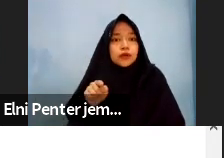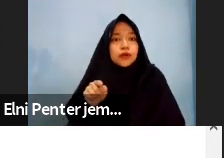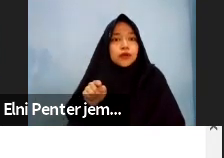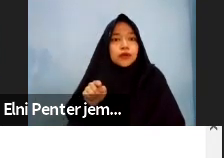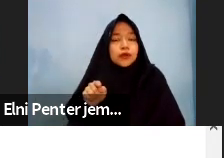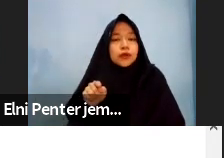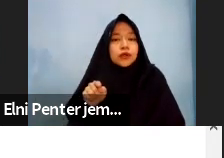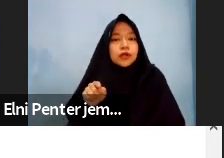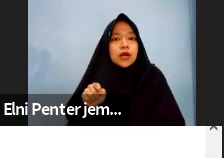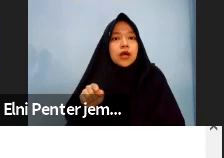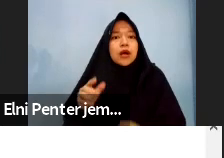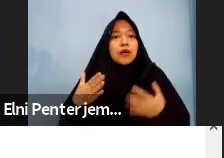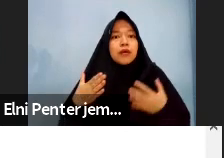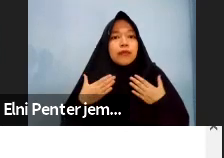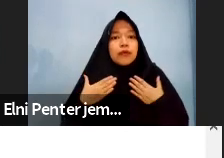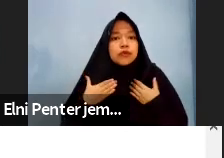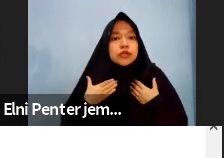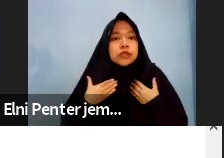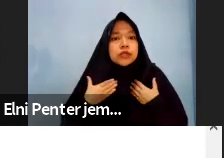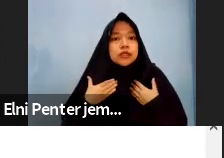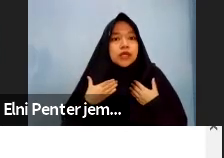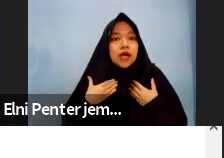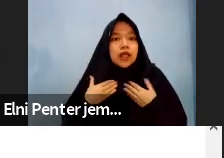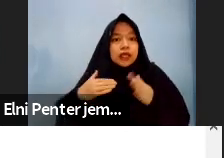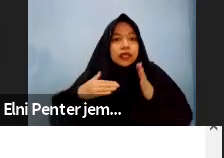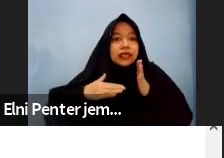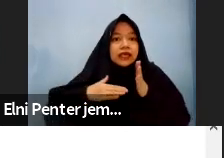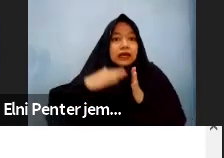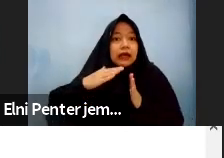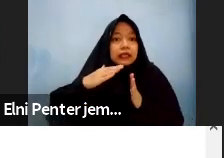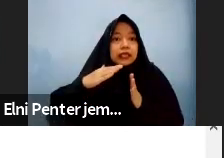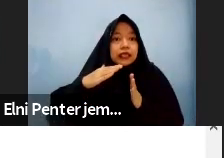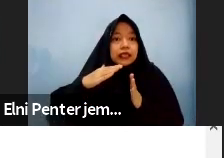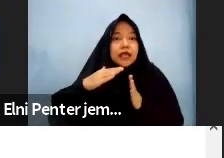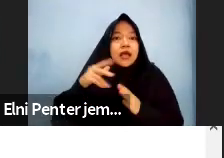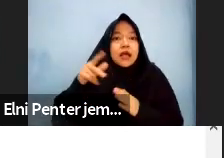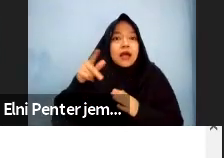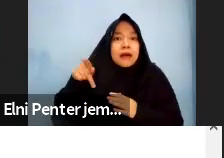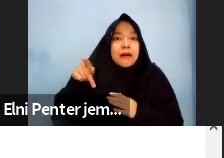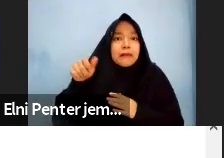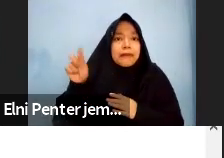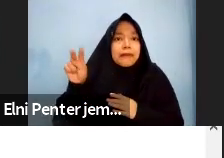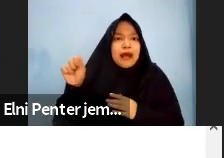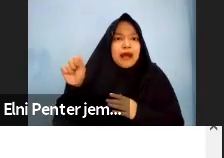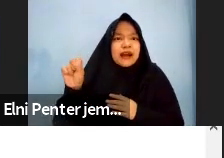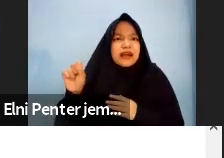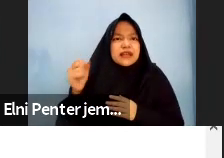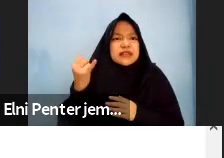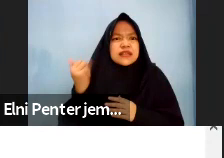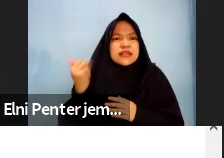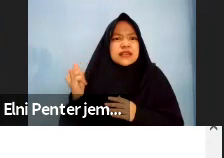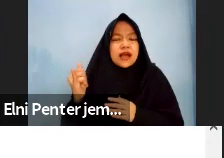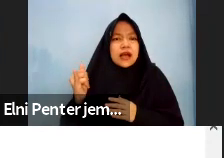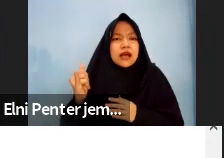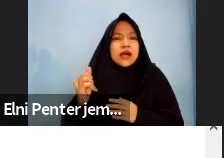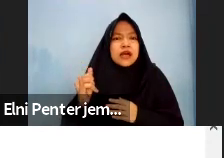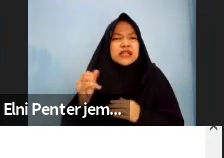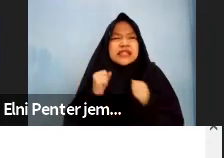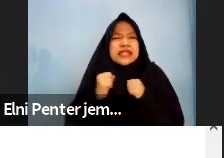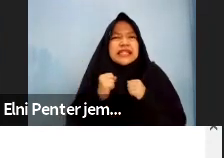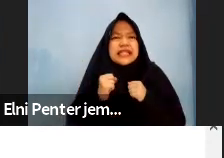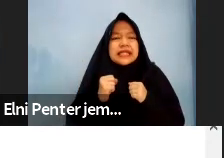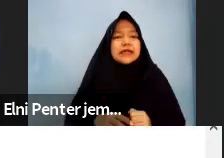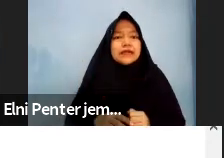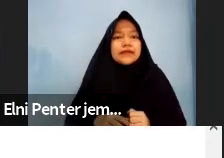mempunyai derajat panas lebih tinggi daripada benda yang dingin Kalian pasti pernah menyentuh